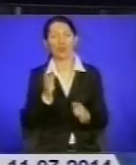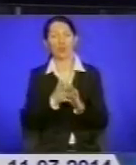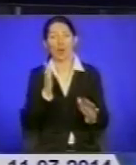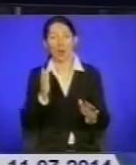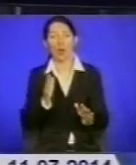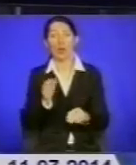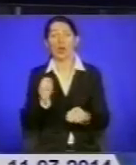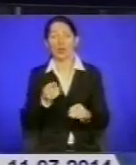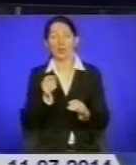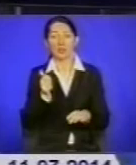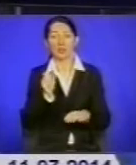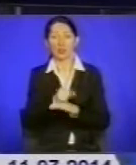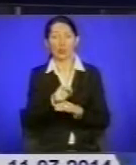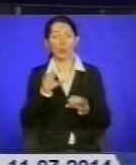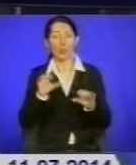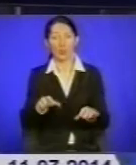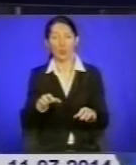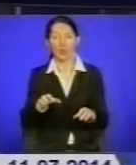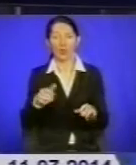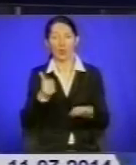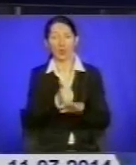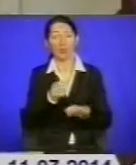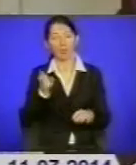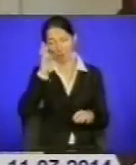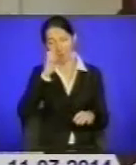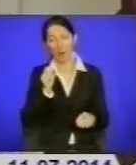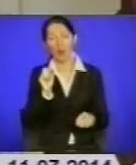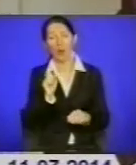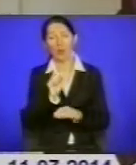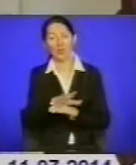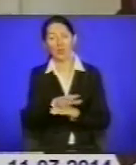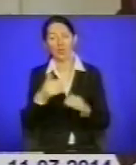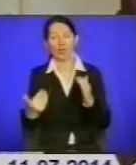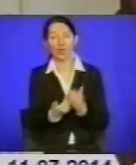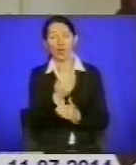адвоката, який має забезпечити захист Надії. Для нас усіх є